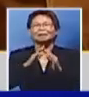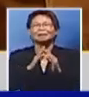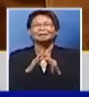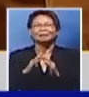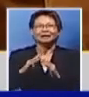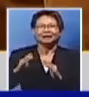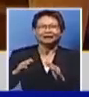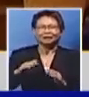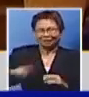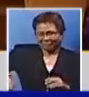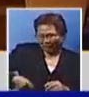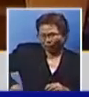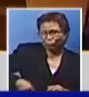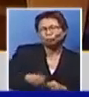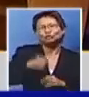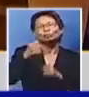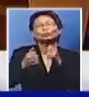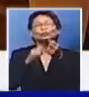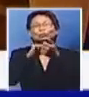edisi 2023.